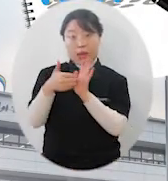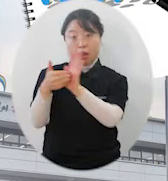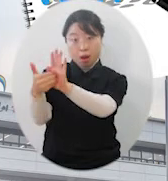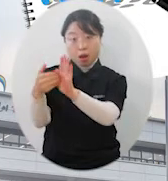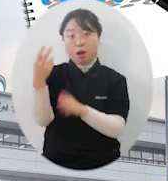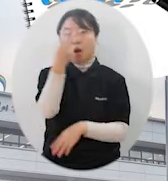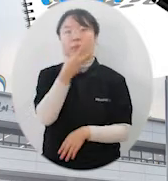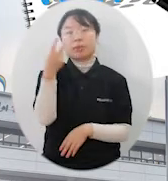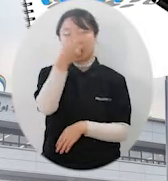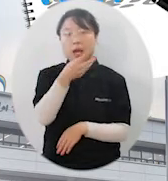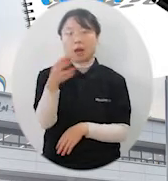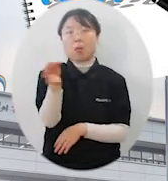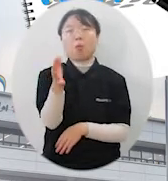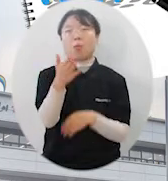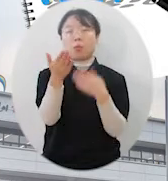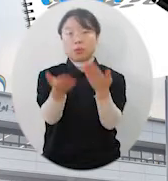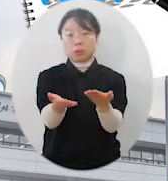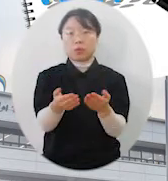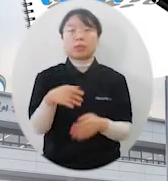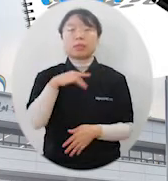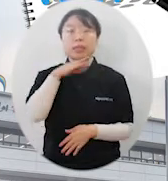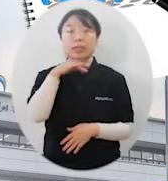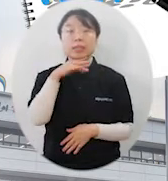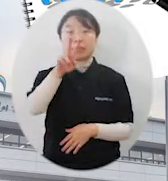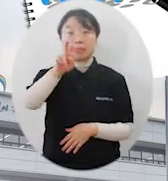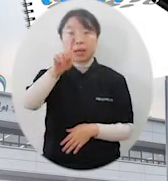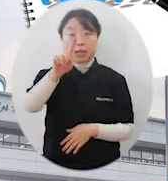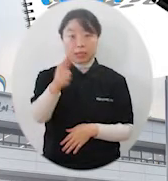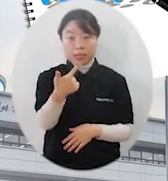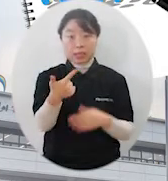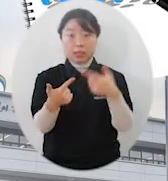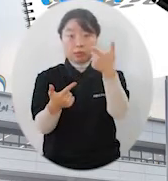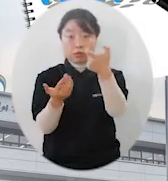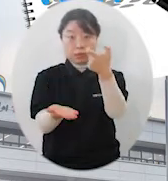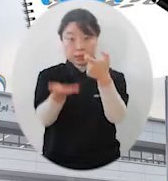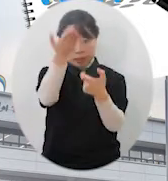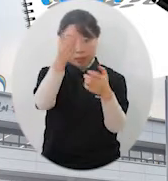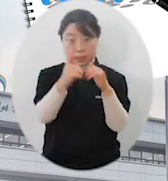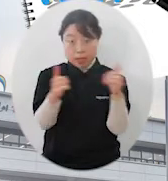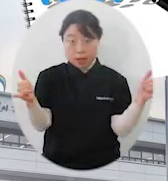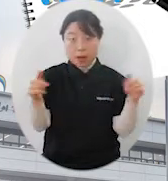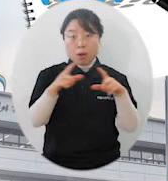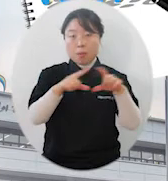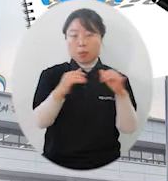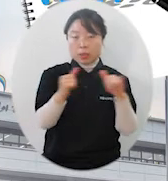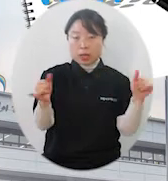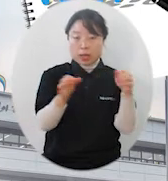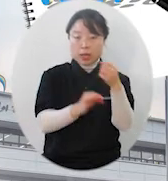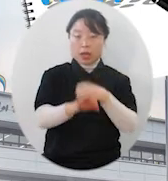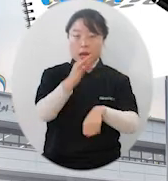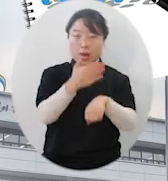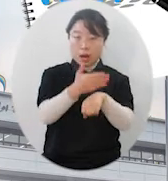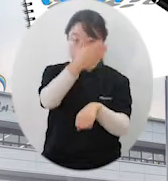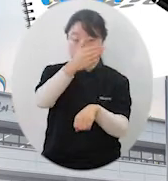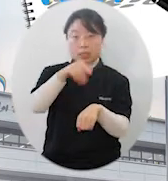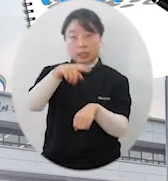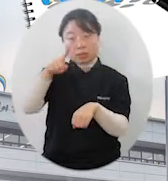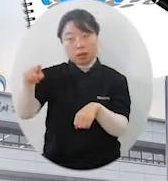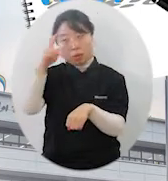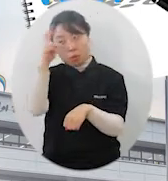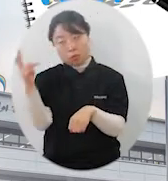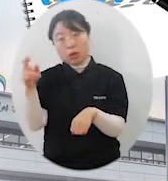중입니다. 만 60세 이상 의왕 시민이라면 평일 9시부터 17시까지 의왕시 보건소 3층